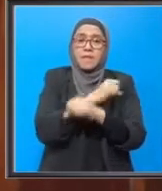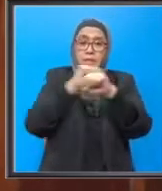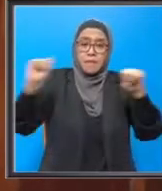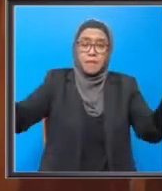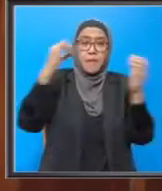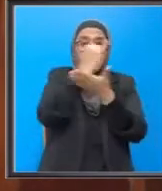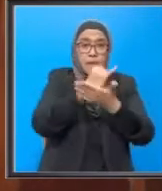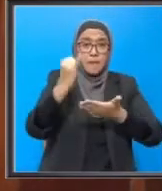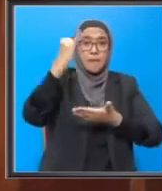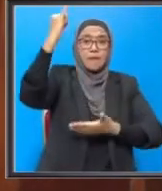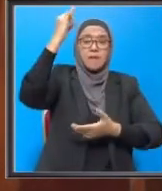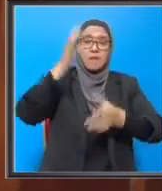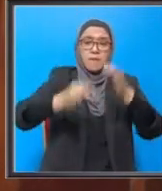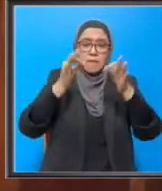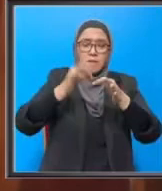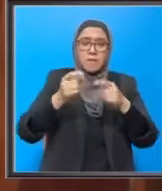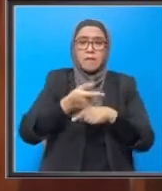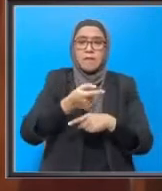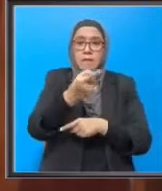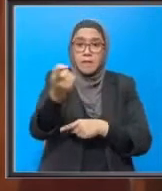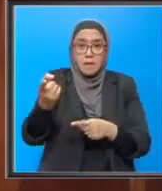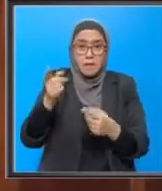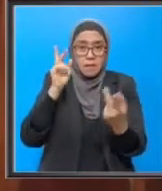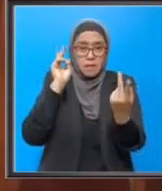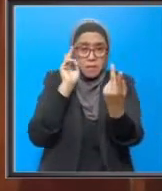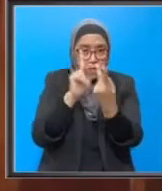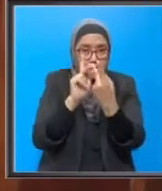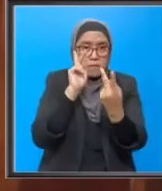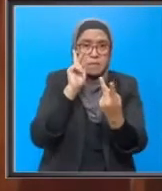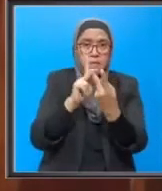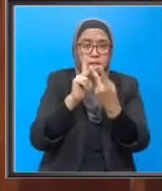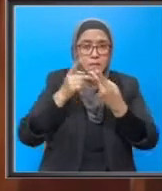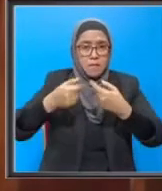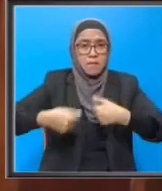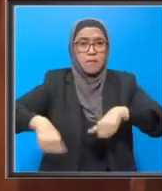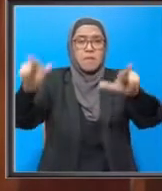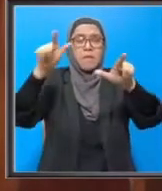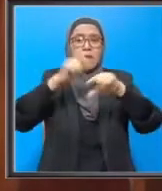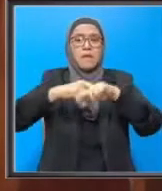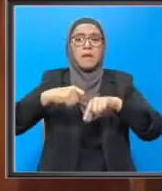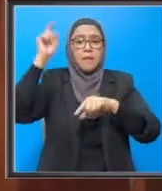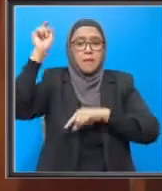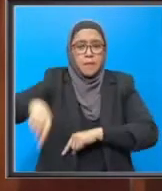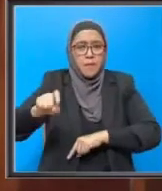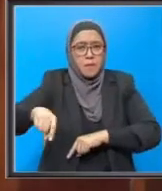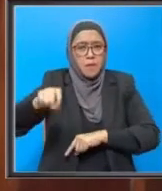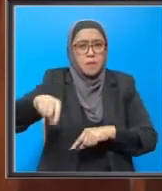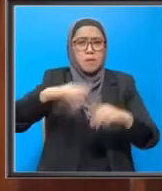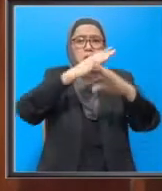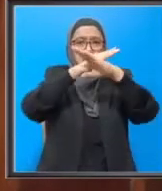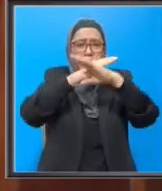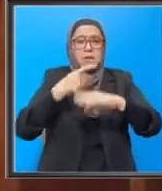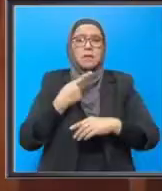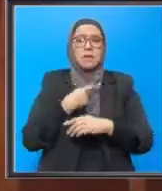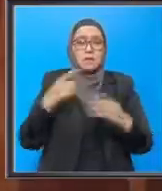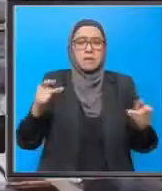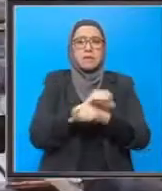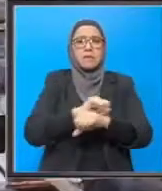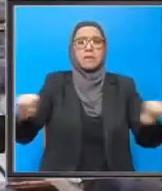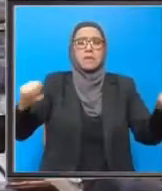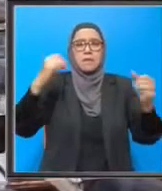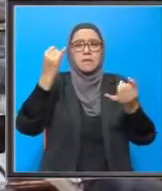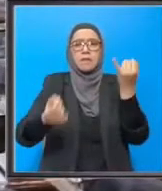itu si sekiranya mereka ini layak dan sangat memerlukan perlindungan kita sedia mempertimbangkan Bekasi hormat